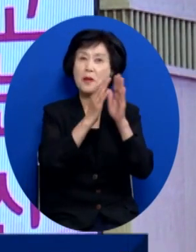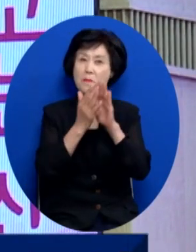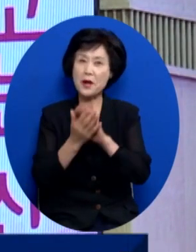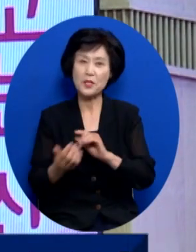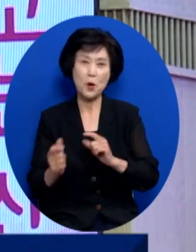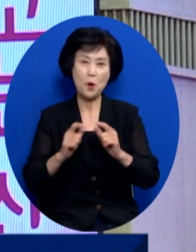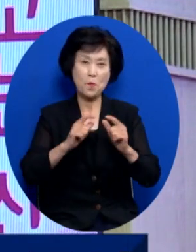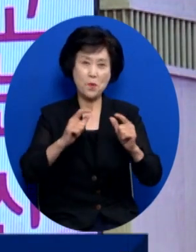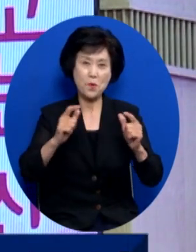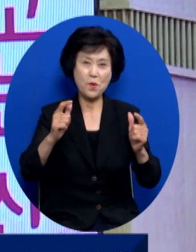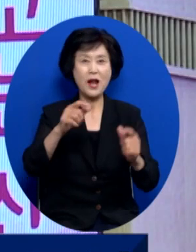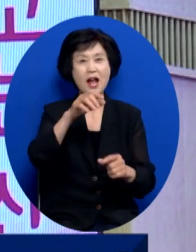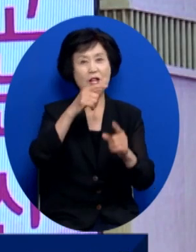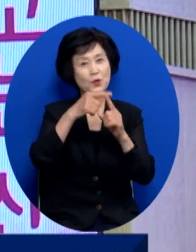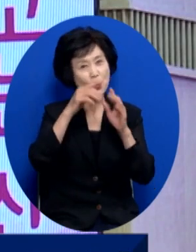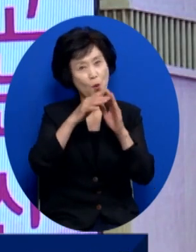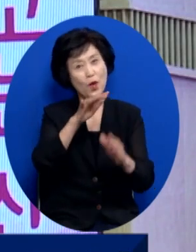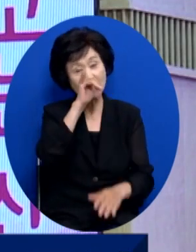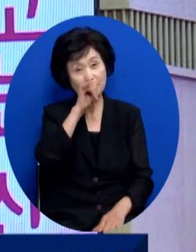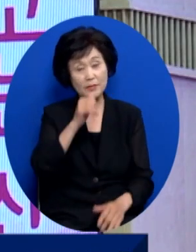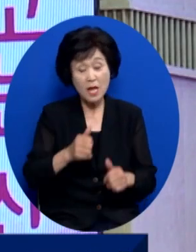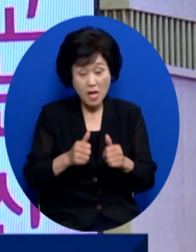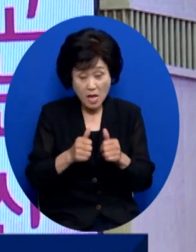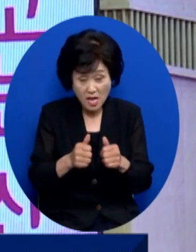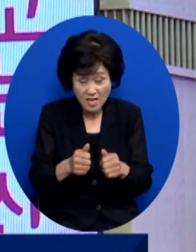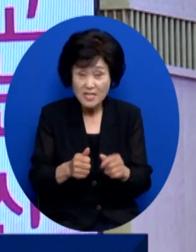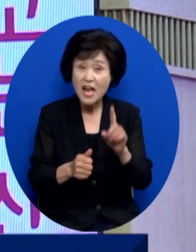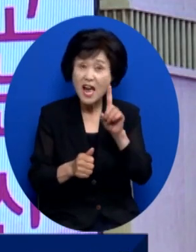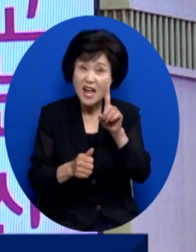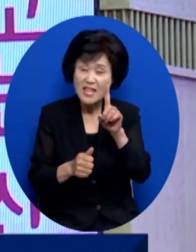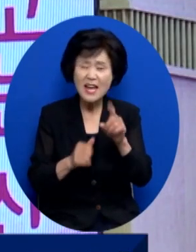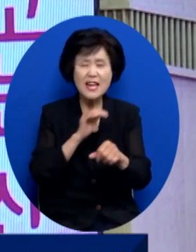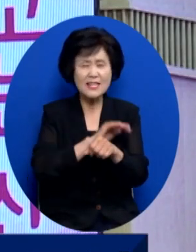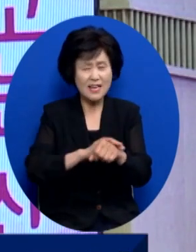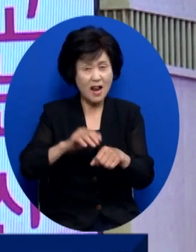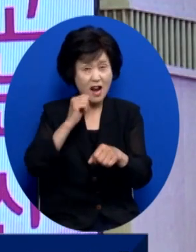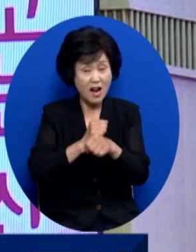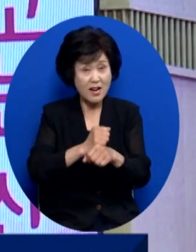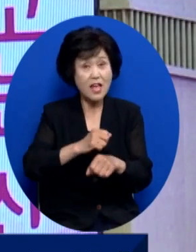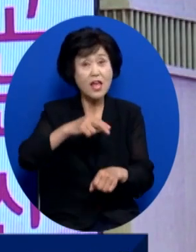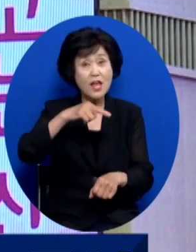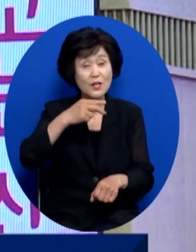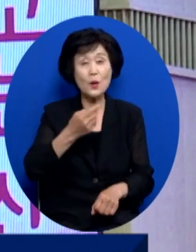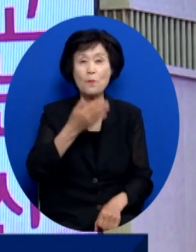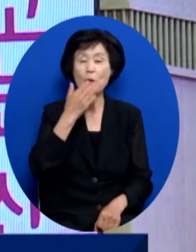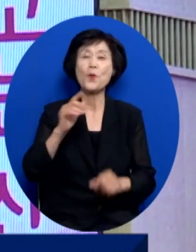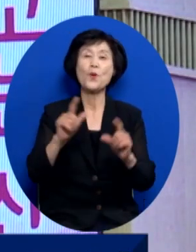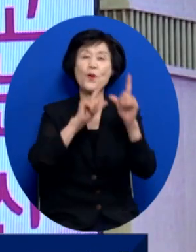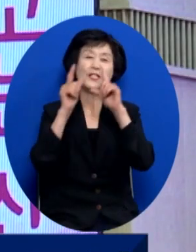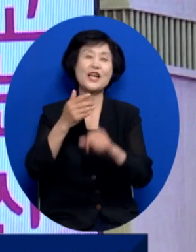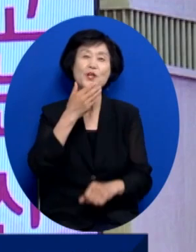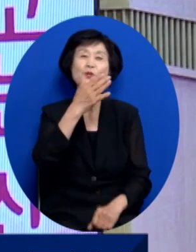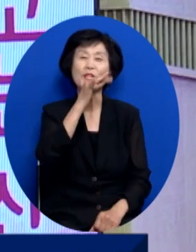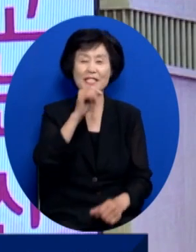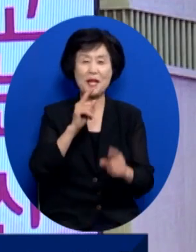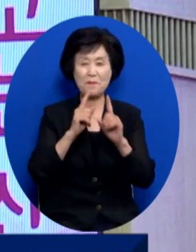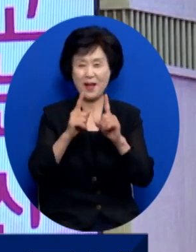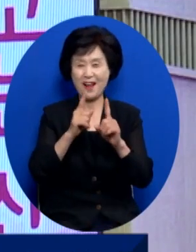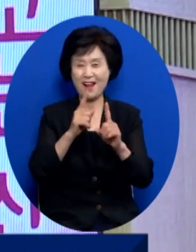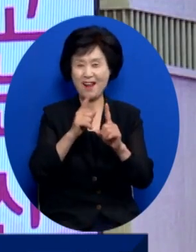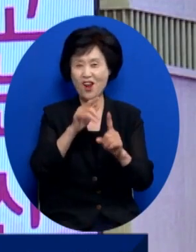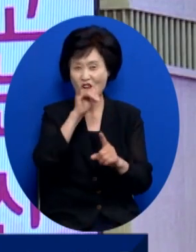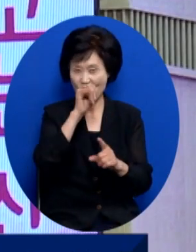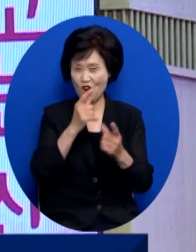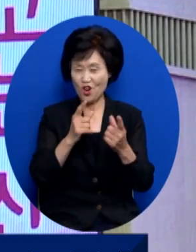있습니다. 인사만 잘해도 먹고는 산다를 교회 표어로 삼은 동탄 시온교회인데요. 오늘은 하근수 목사님 모시고